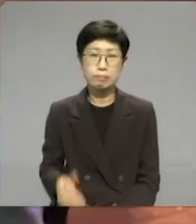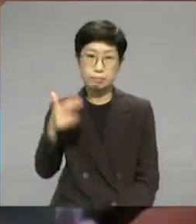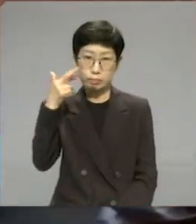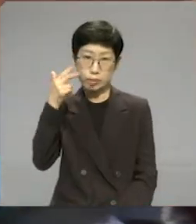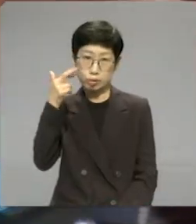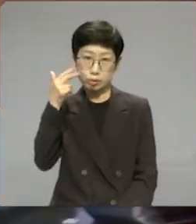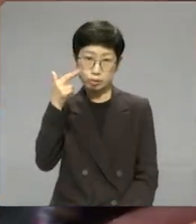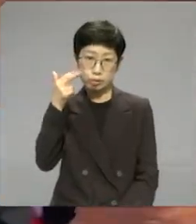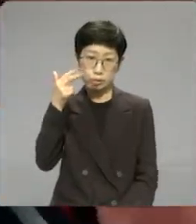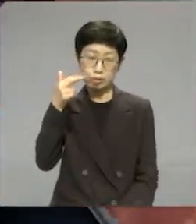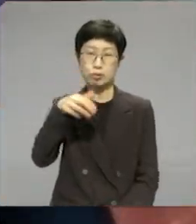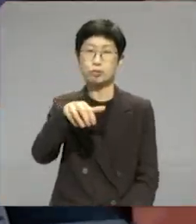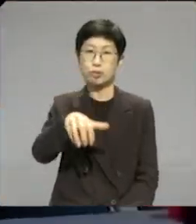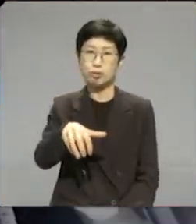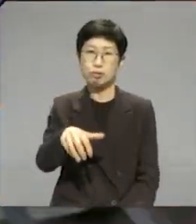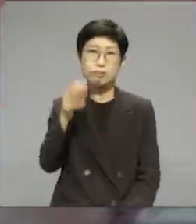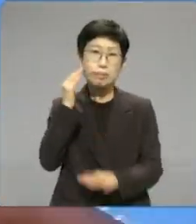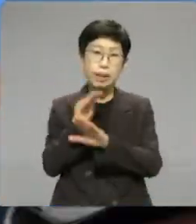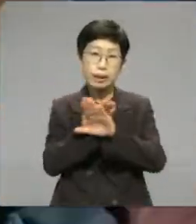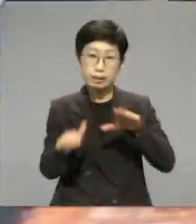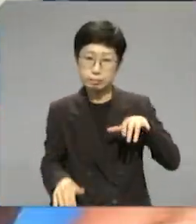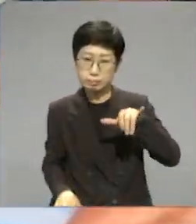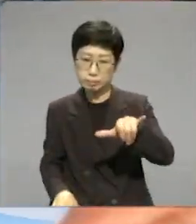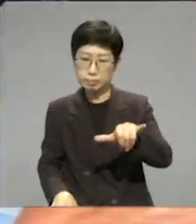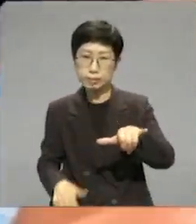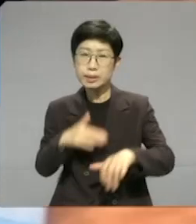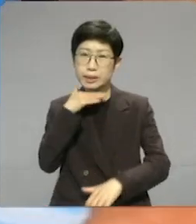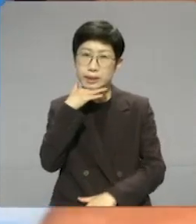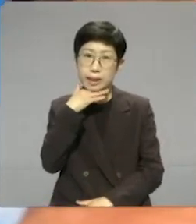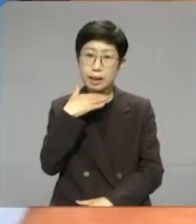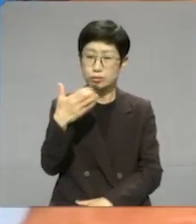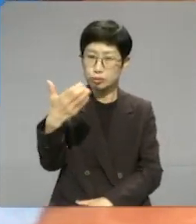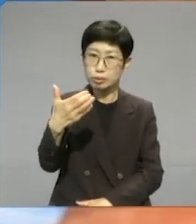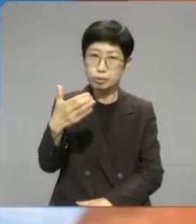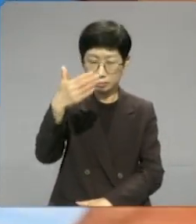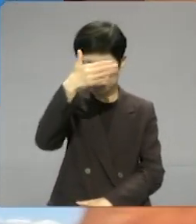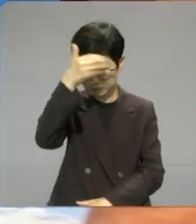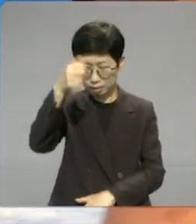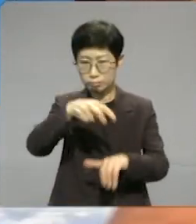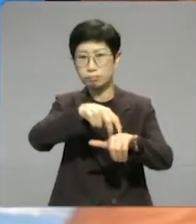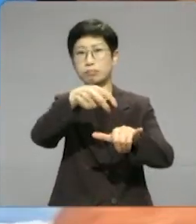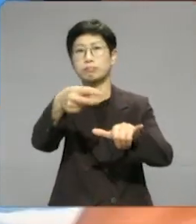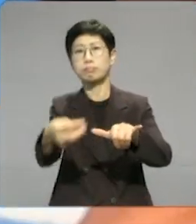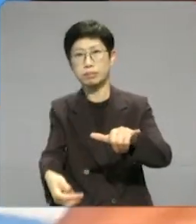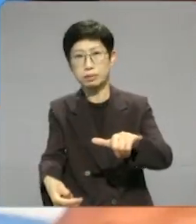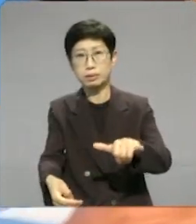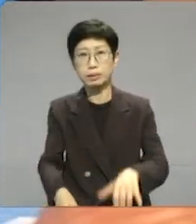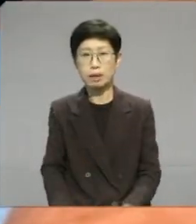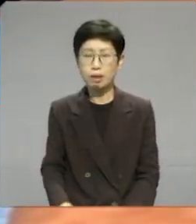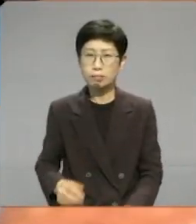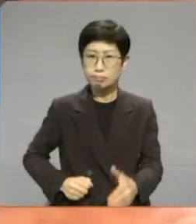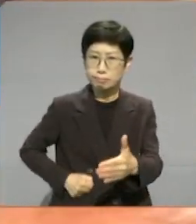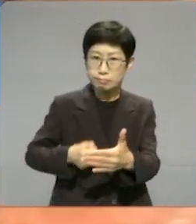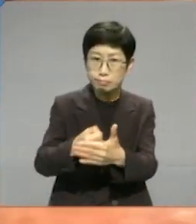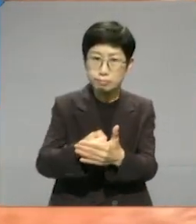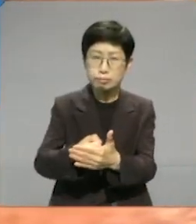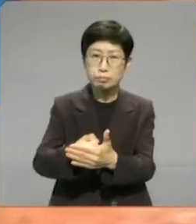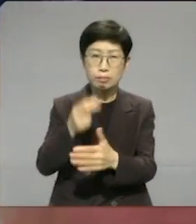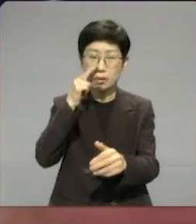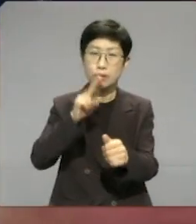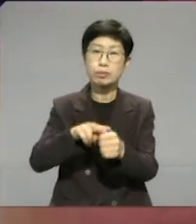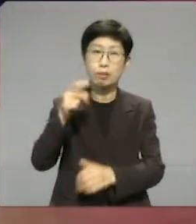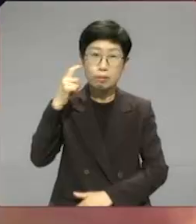미국 매사추세츠주 상공에서 90세 할아버지가 뛰어내립니다. 그의 용감한 도전은 사랑